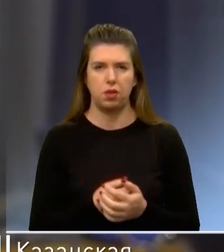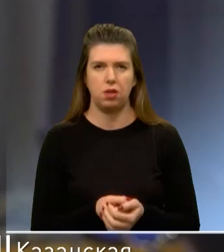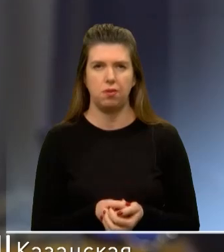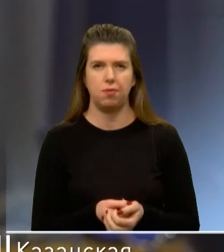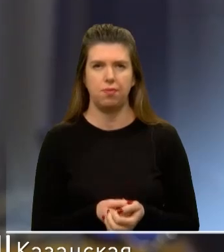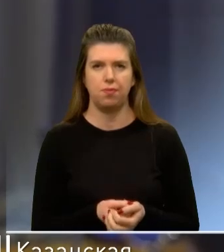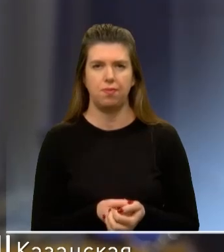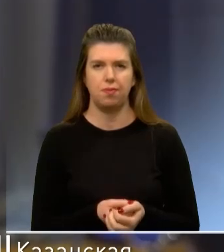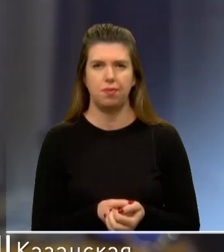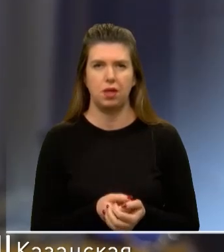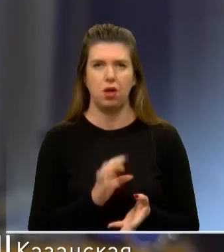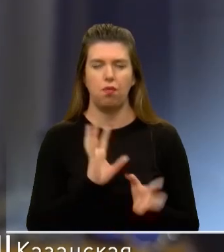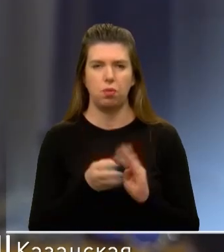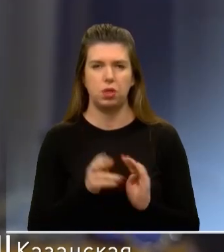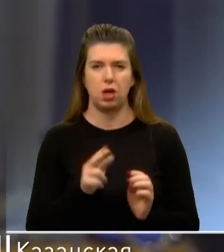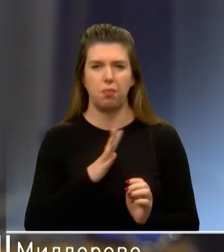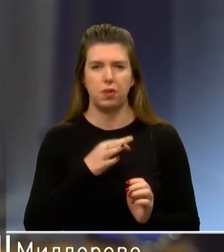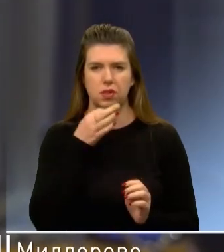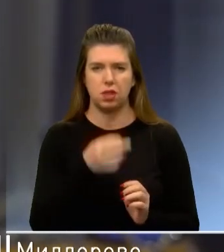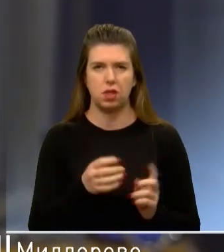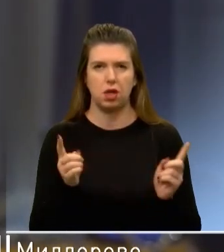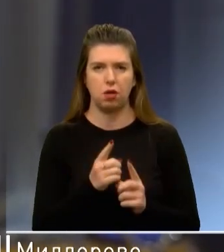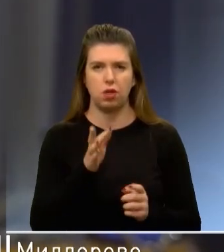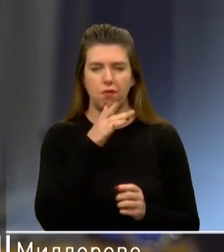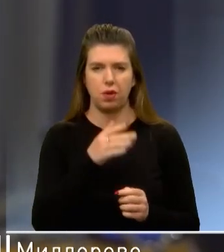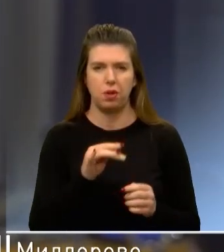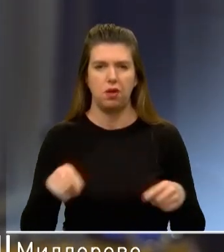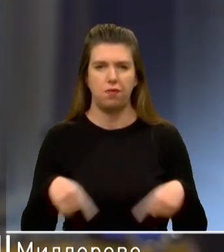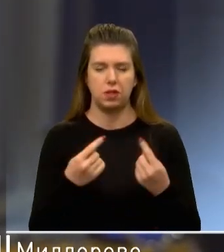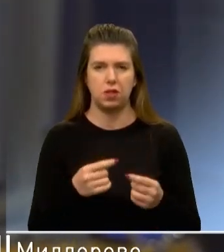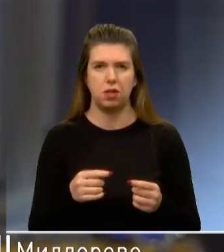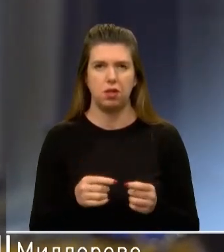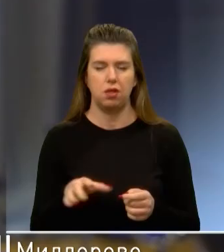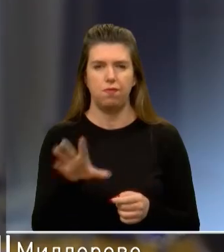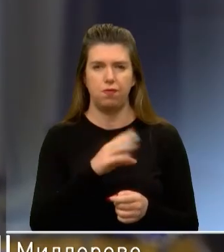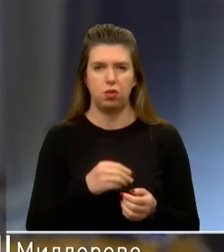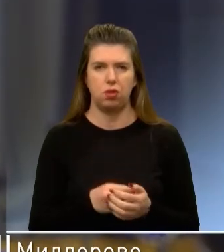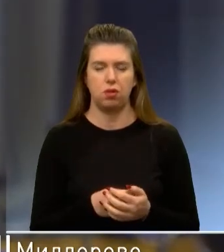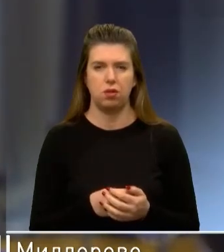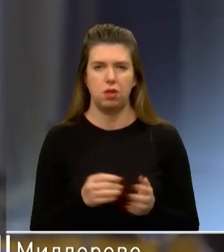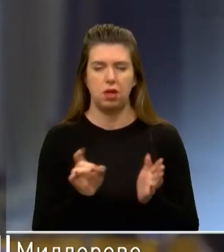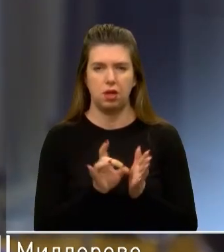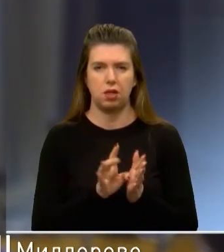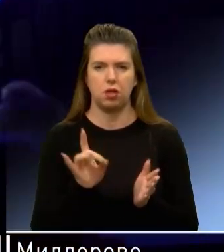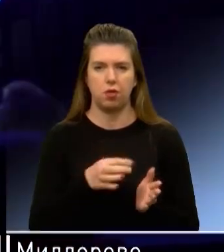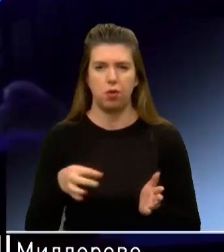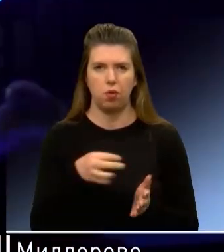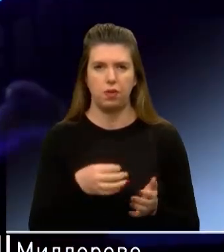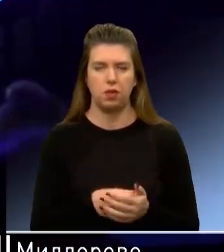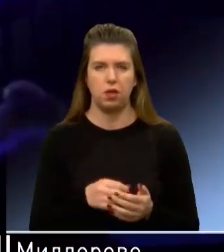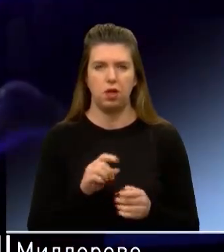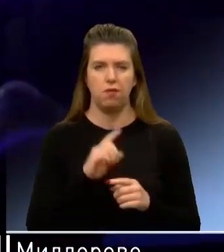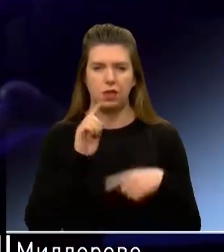э в общем-то как было сказано что в Короткие сроки мы восстановили восстановили электроснабжение Ростовской области